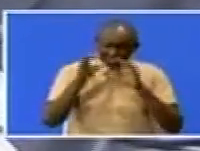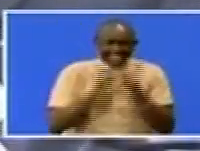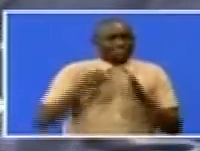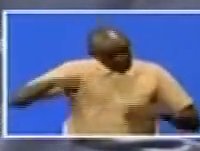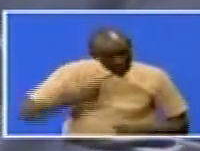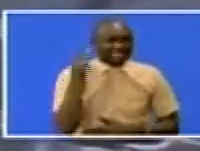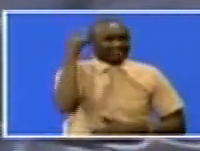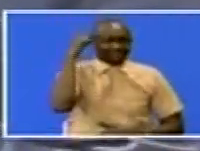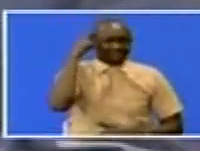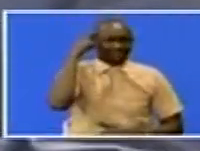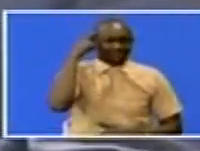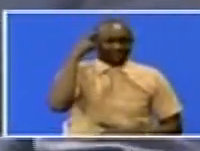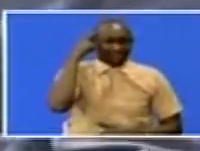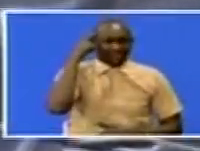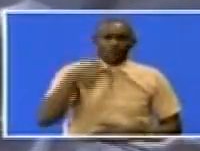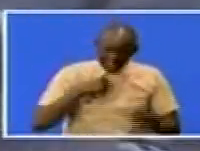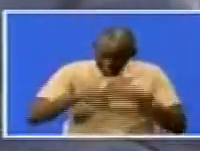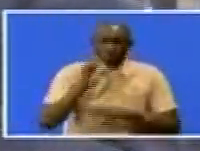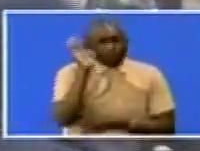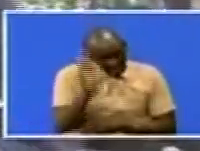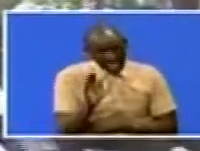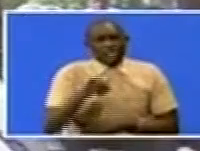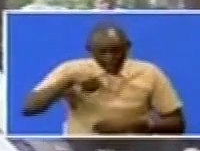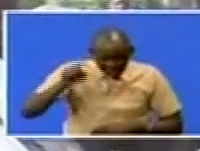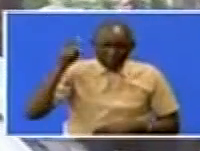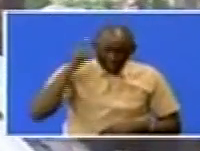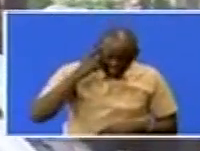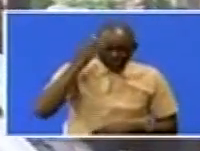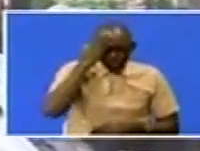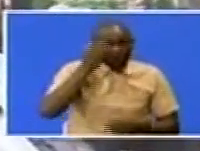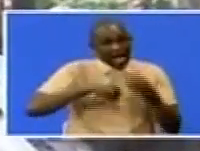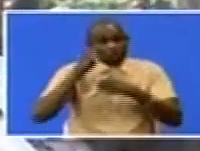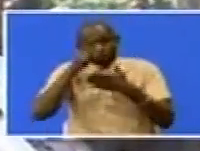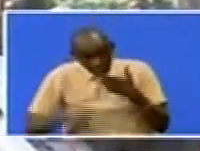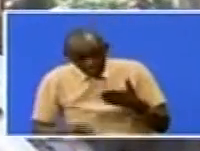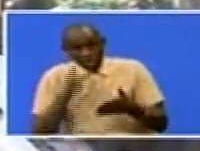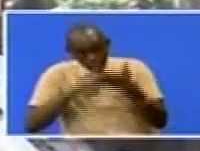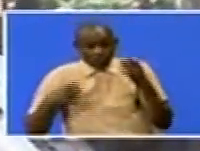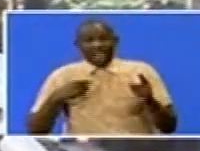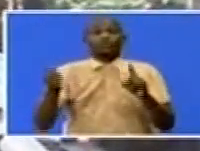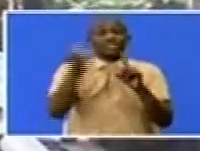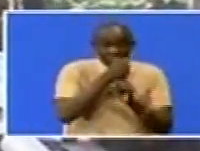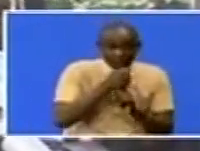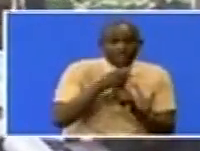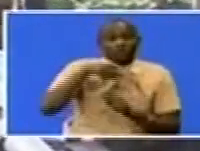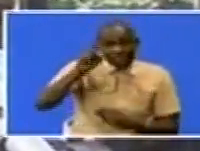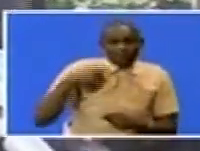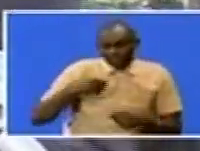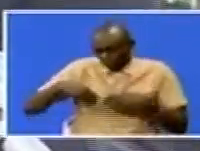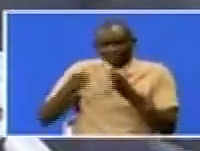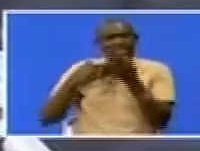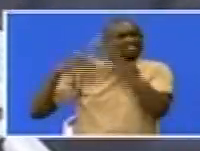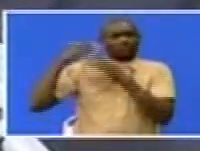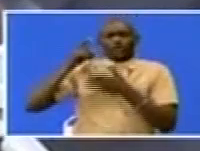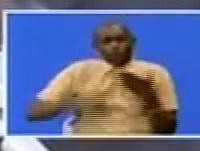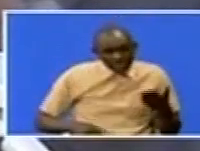have a conversation with your deeds. You must have in your mind what you want to do, what you want to accomplish, and what legacy you want to leave.